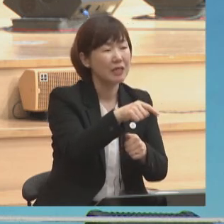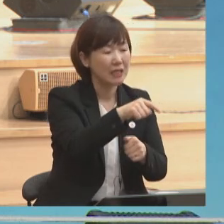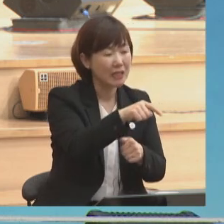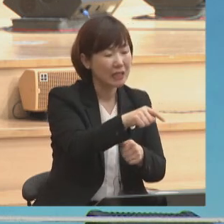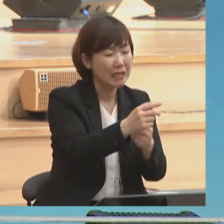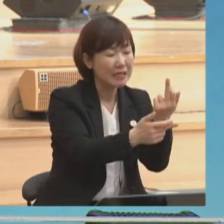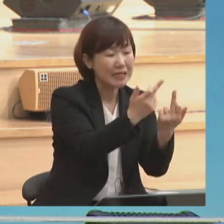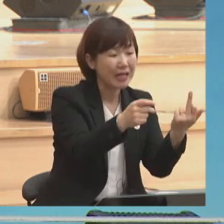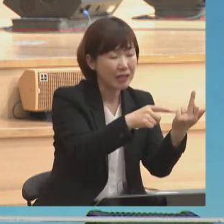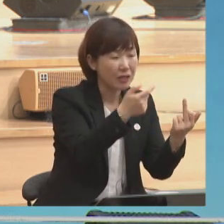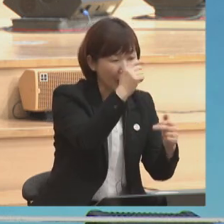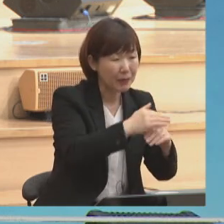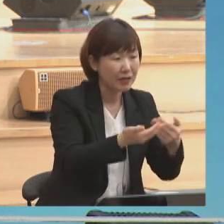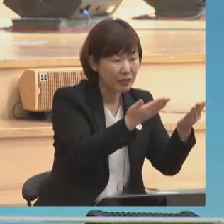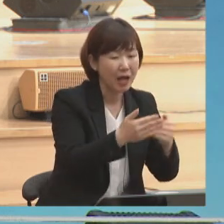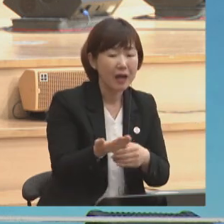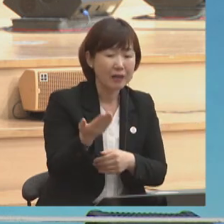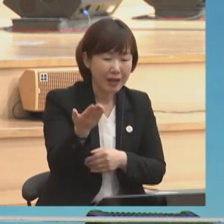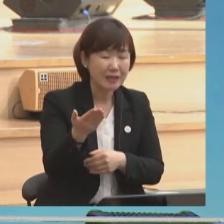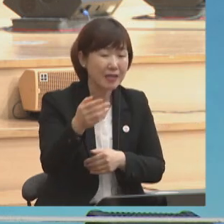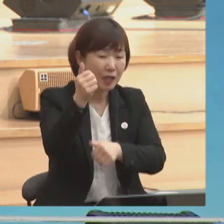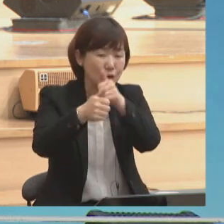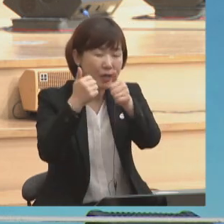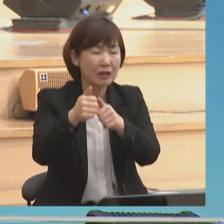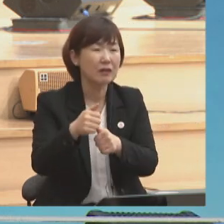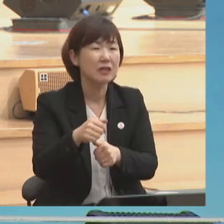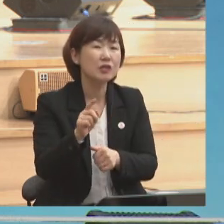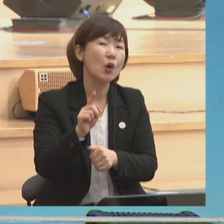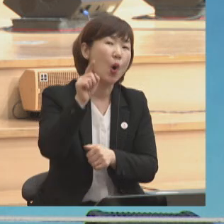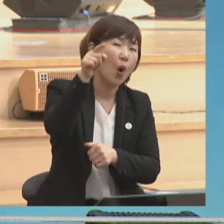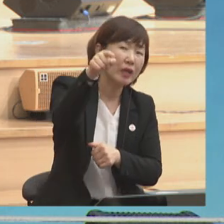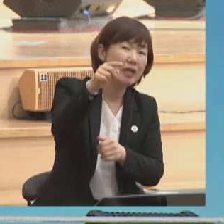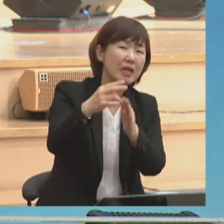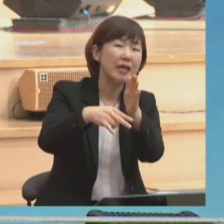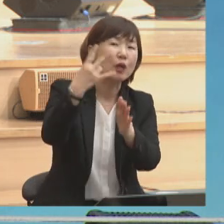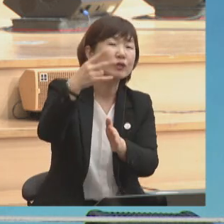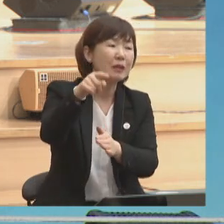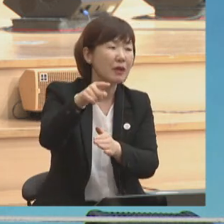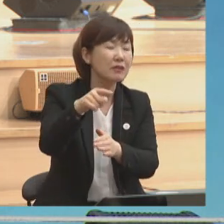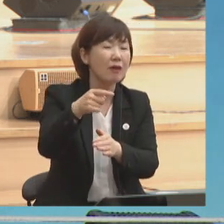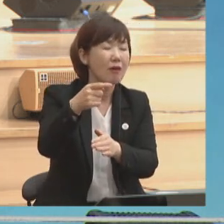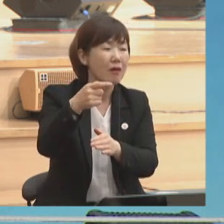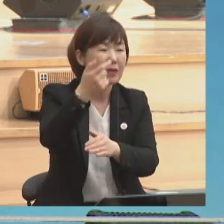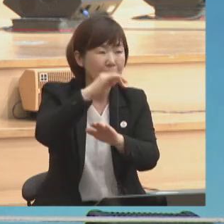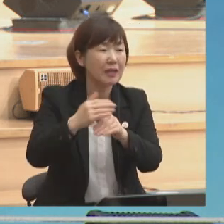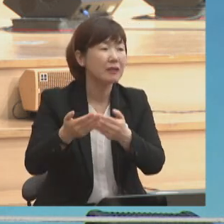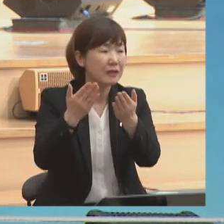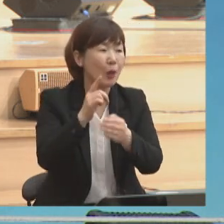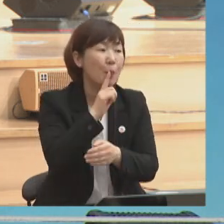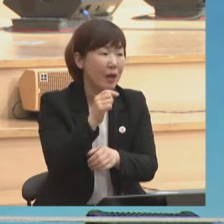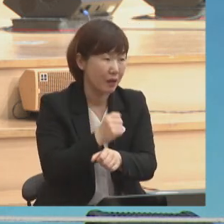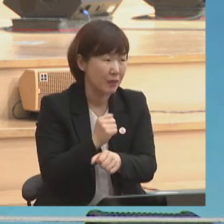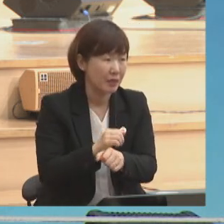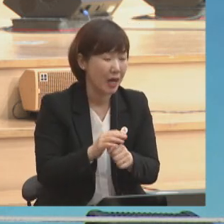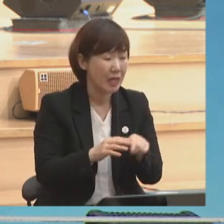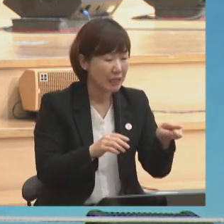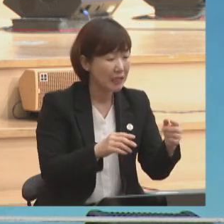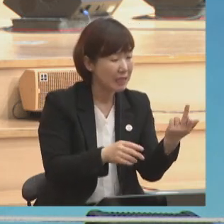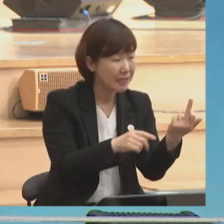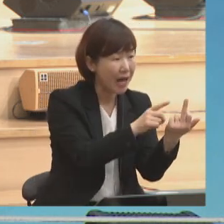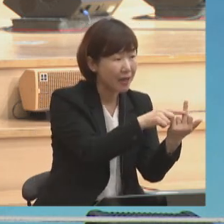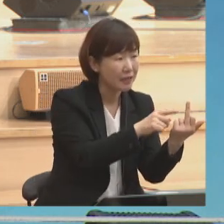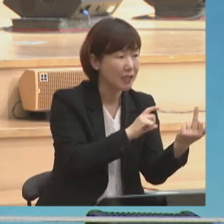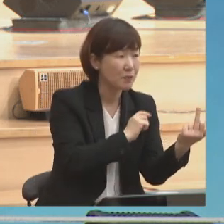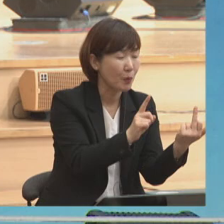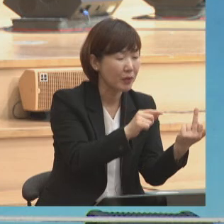하더이다. 여러분, 이 여인이 우리 조상들이 이 산에서 예배했다, 그 산이 어떤 산이냐? 그리심산. 오래전부터 속아서